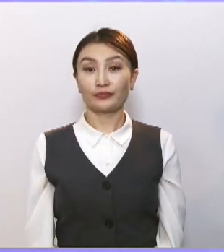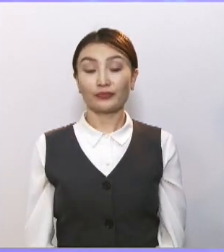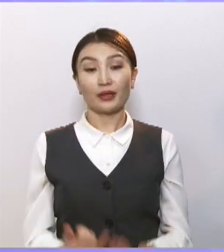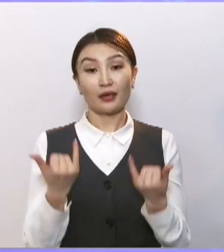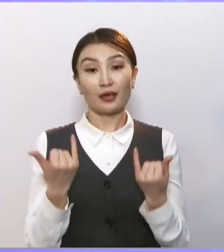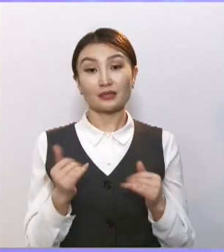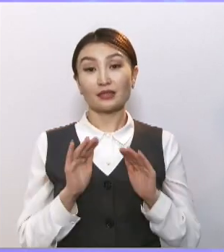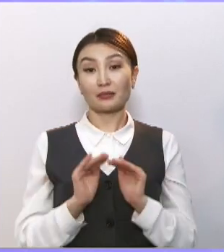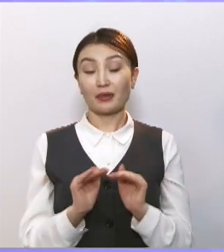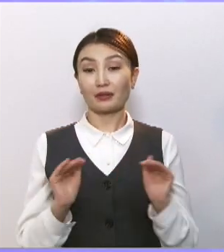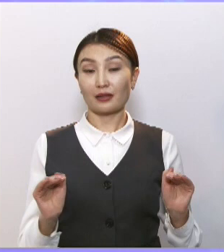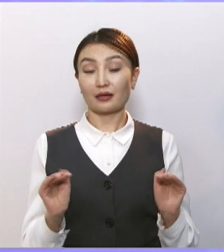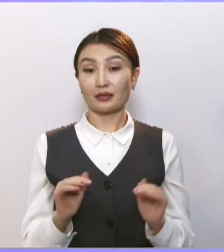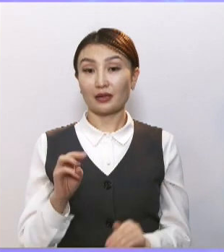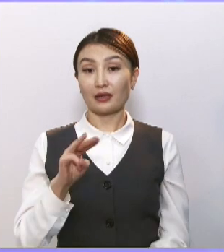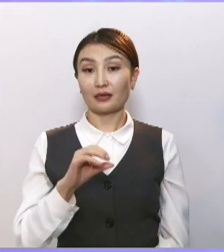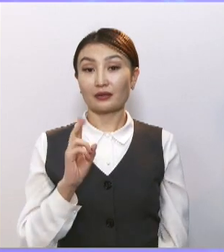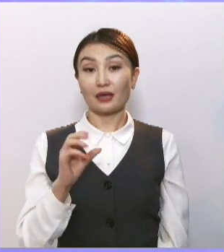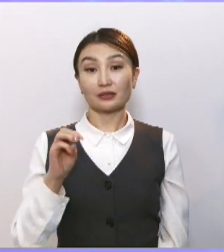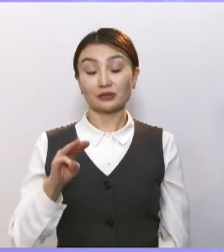Азыр, балдар, текст түзөлү.